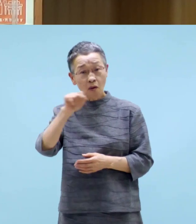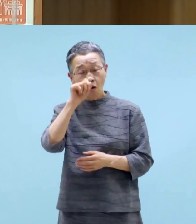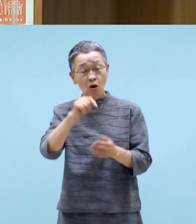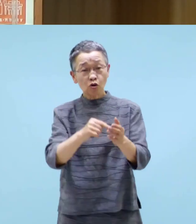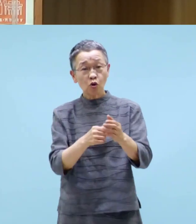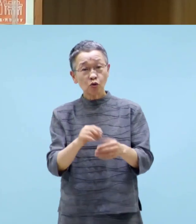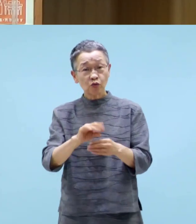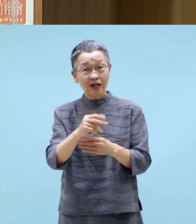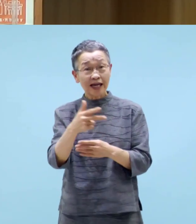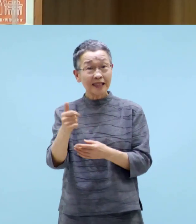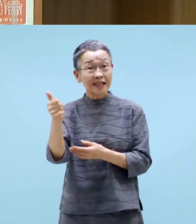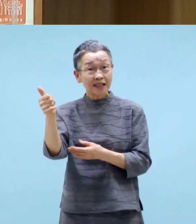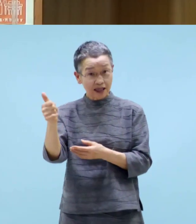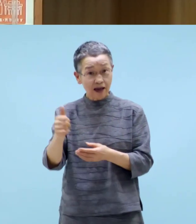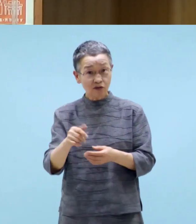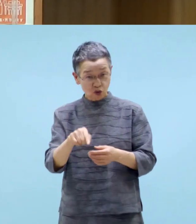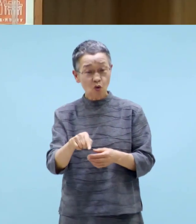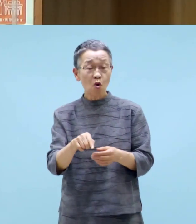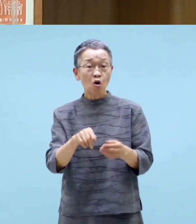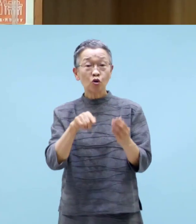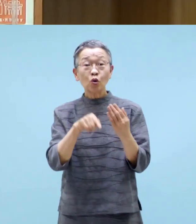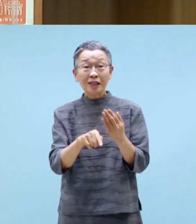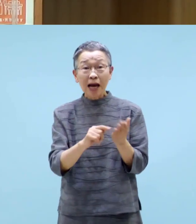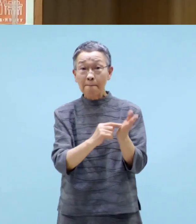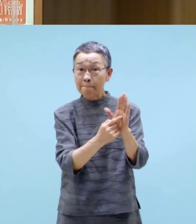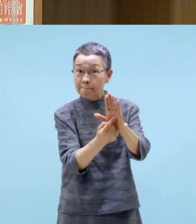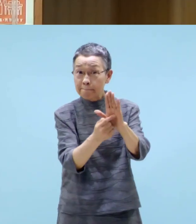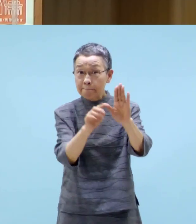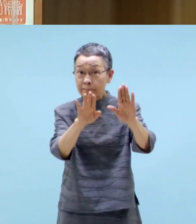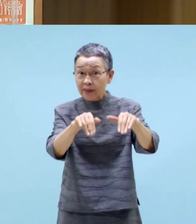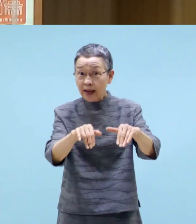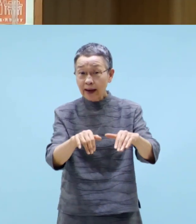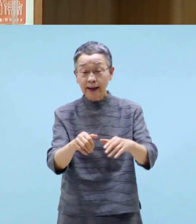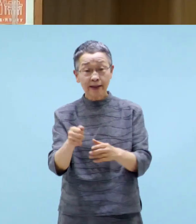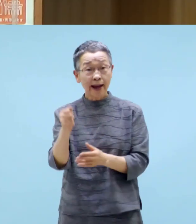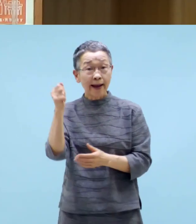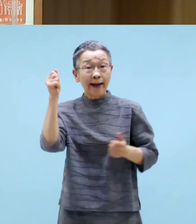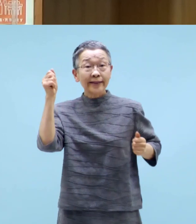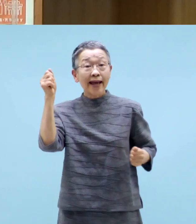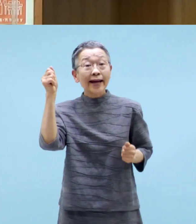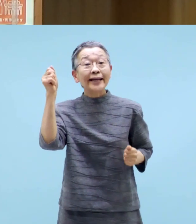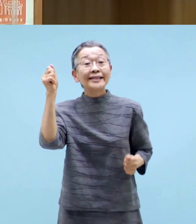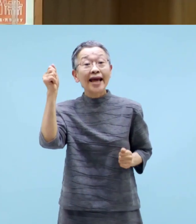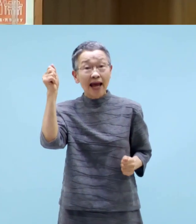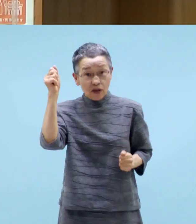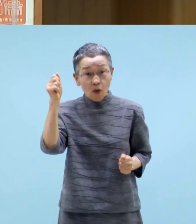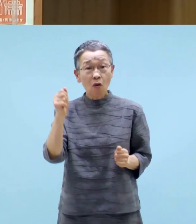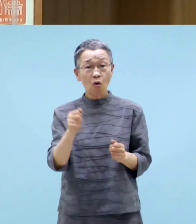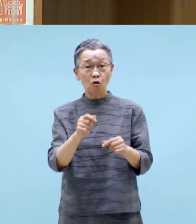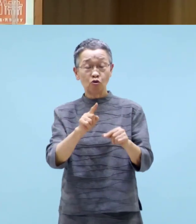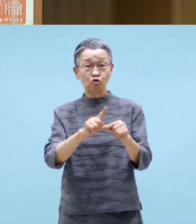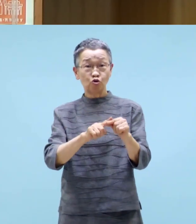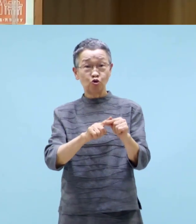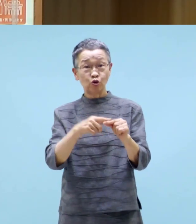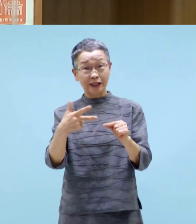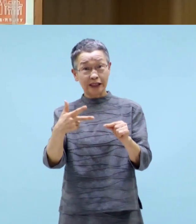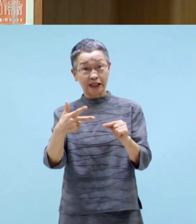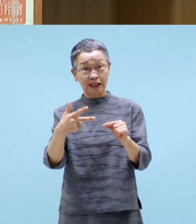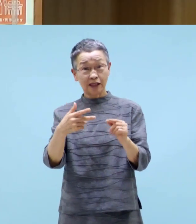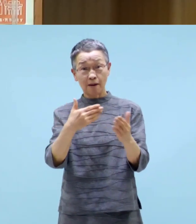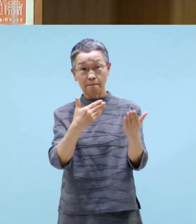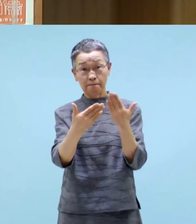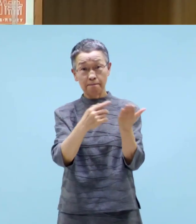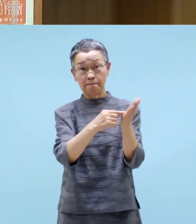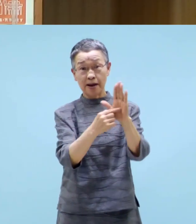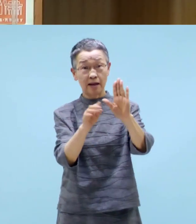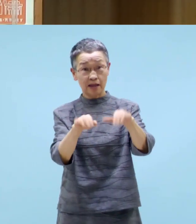が、このまん延防止等重点措置が出されたことで聖火リレーの中止について明言されました。大阪市